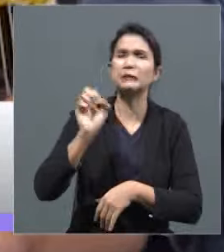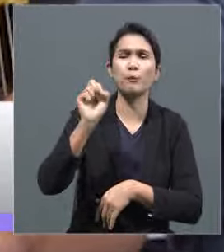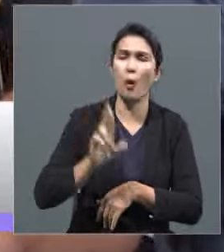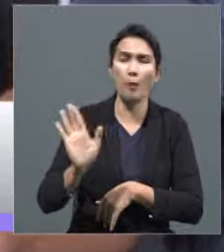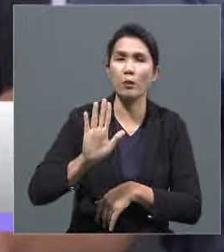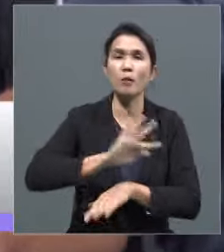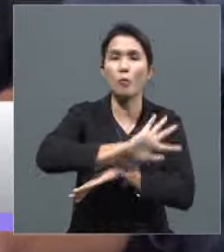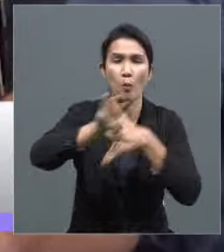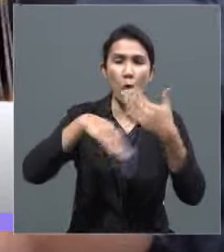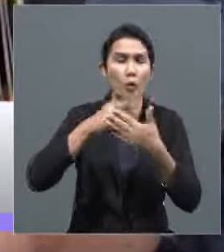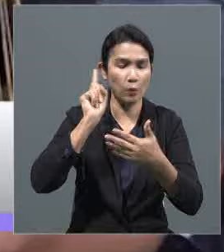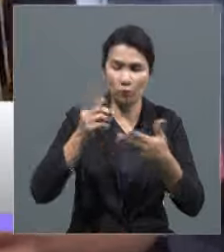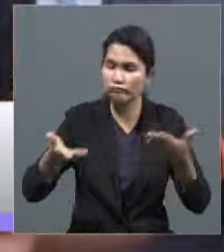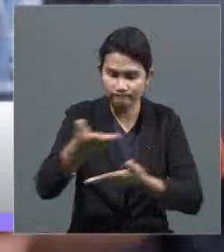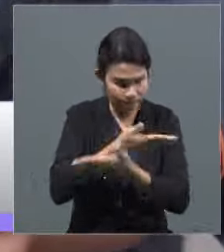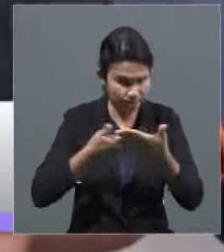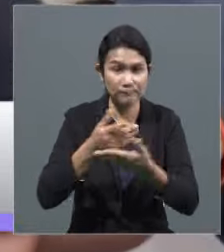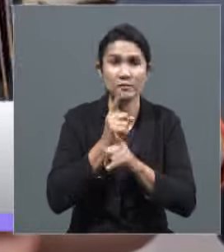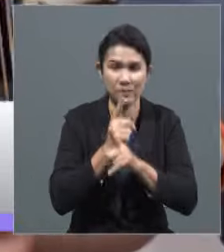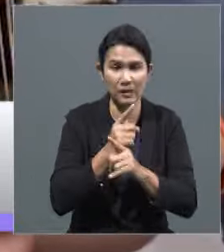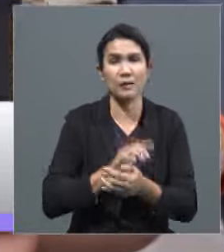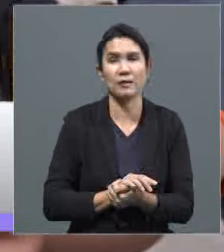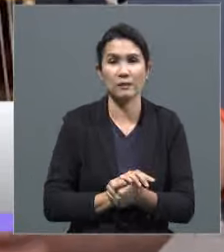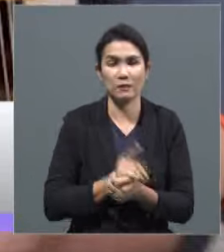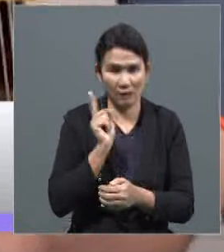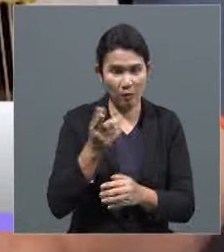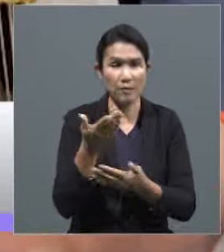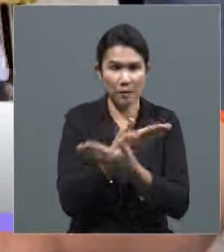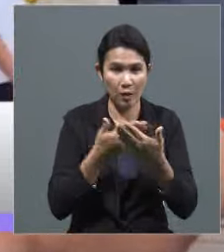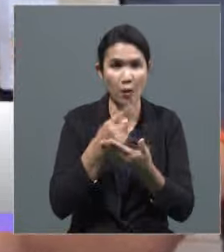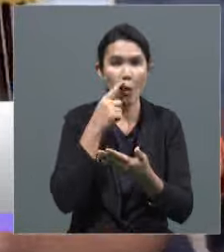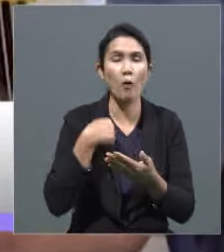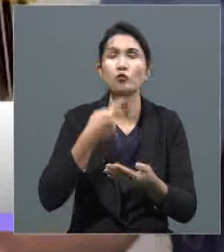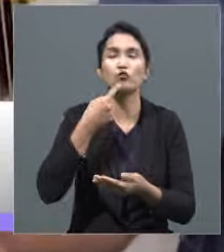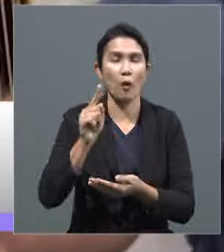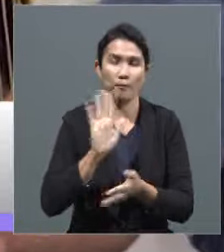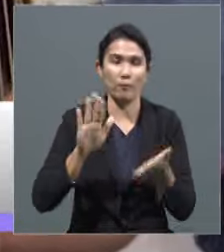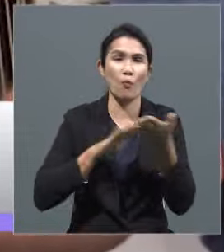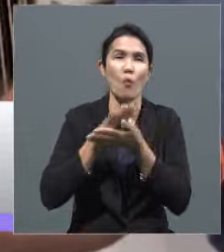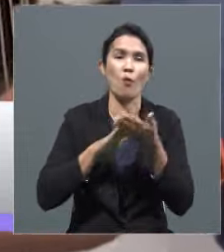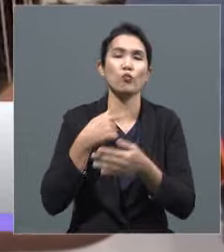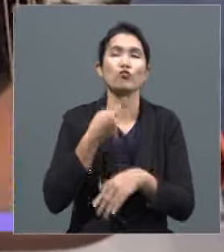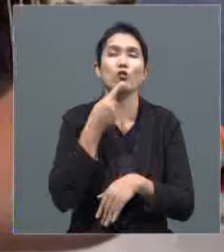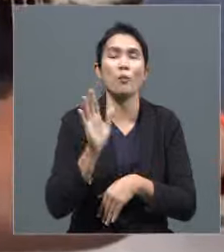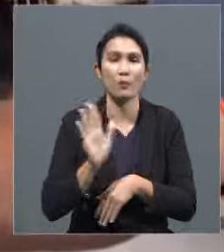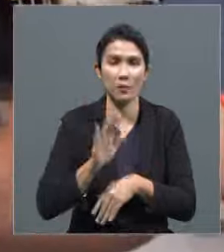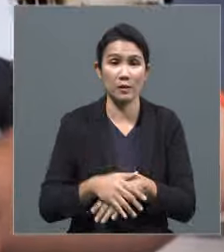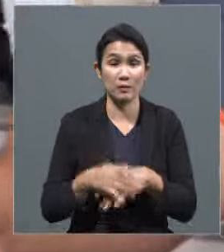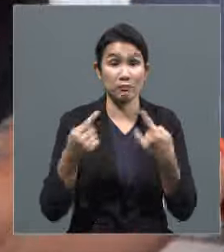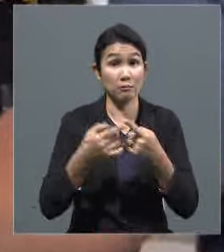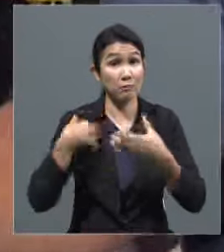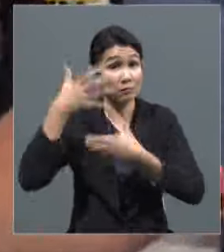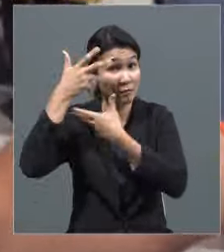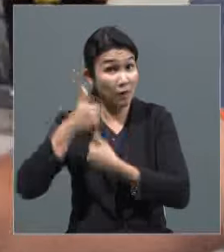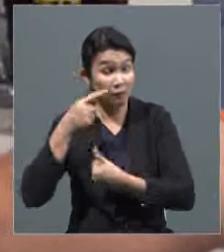ทั้งหมดอยู่ในหมวดที่อยู่ในพิจารณา อย่างประชารัฐนี่ส่งไม่เกินเสียง เขาขออนุญาตไม่ตอบนะครับ ประชาธิปัตย์นี ้